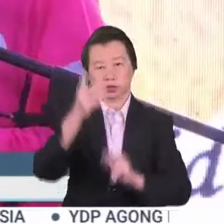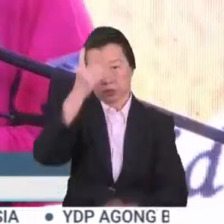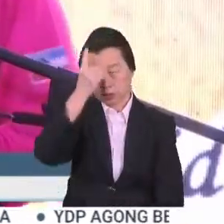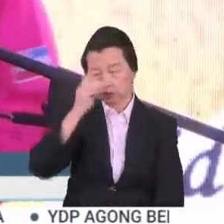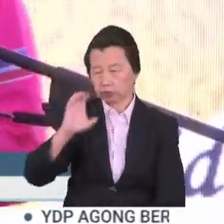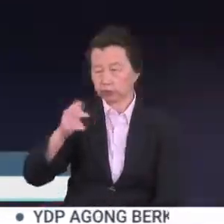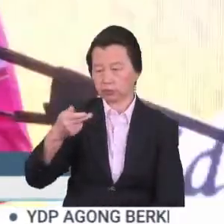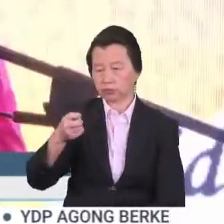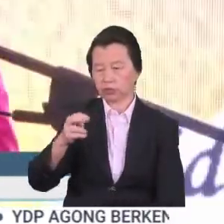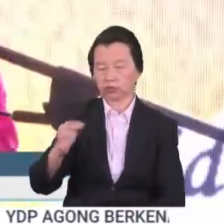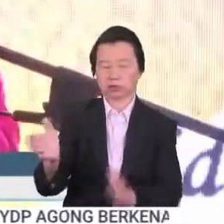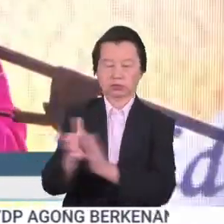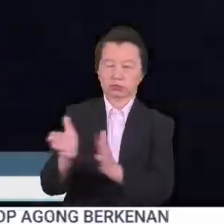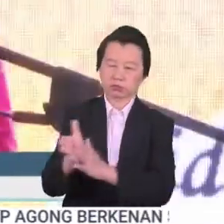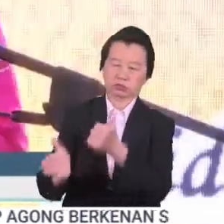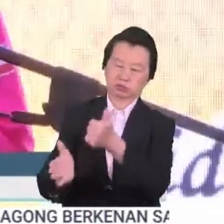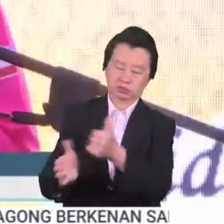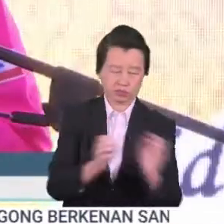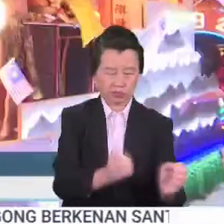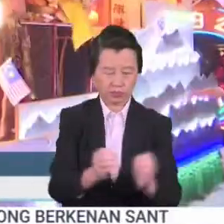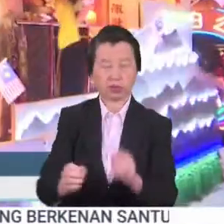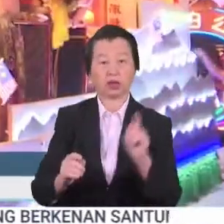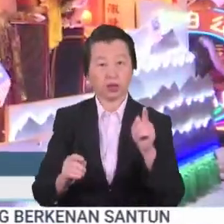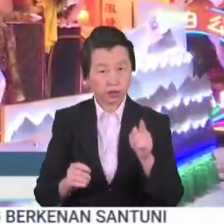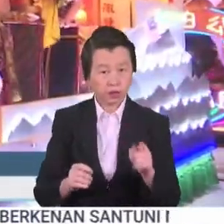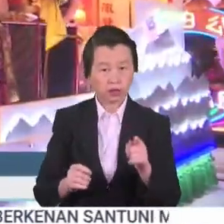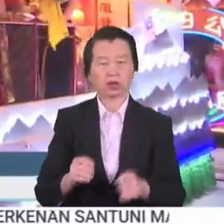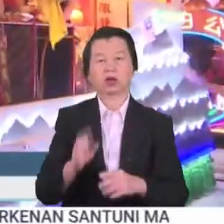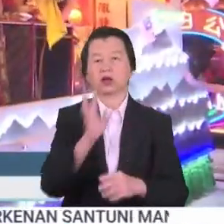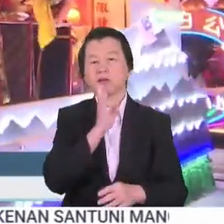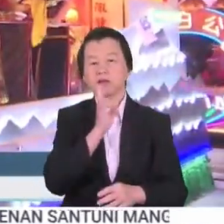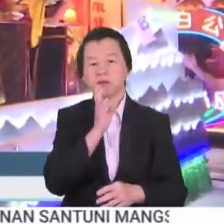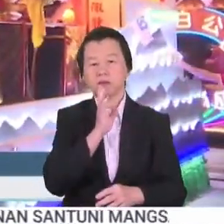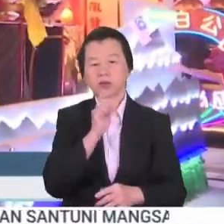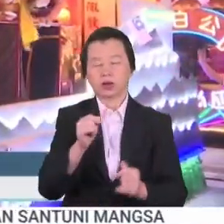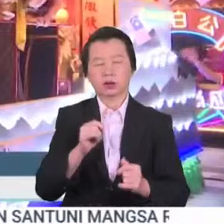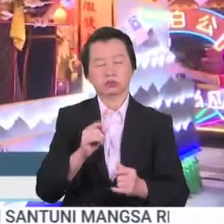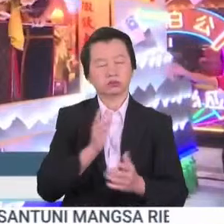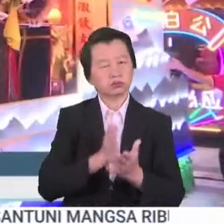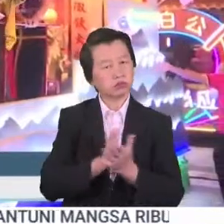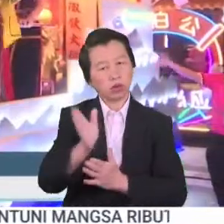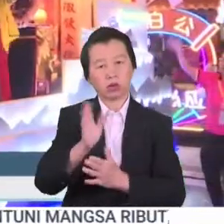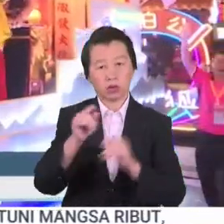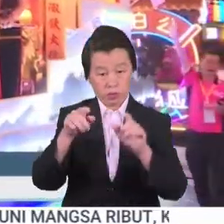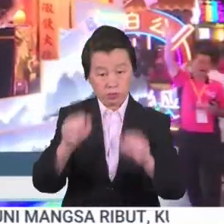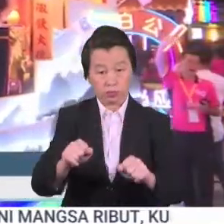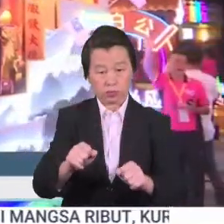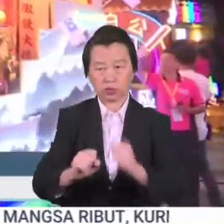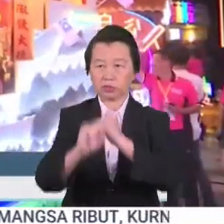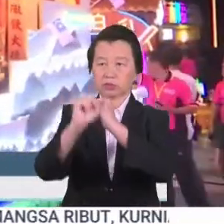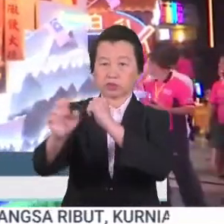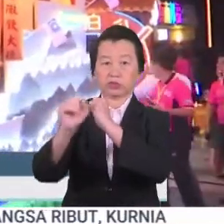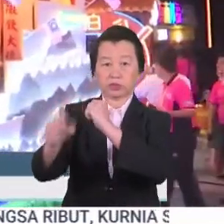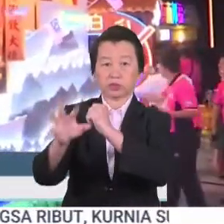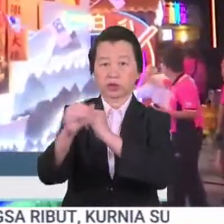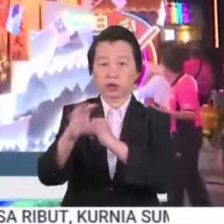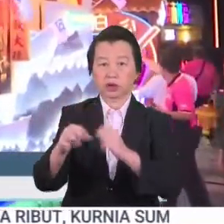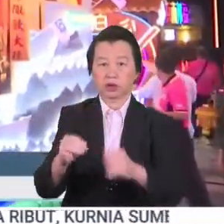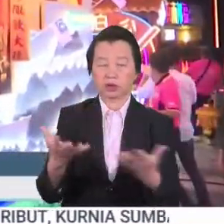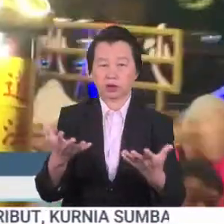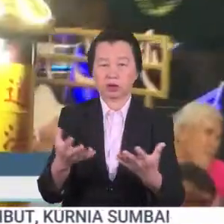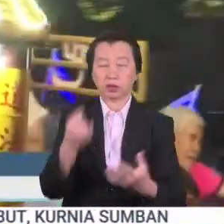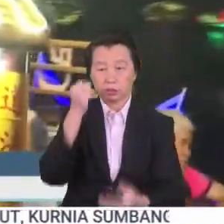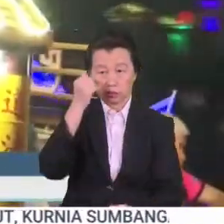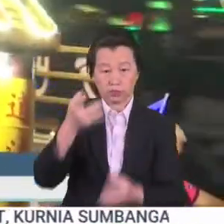Chan memuji penganjuran festival ini jelasnya ia secara tidak langsung dapat mempromosi dan memupuk